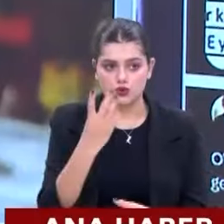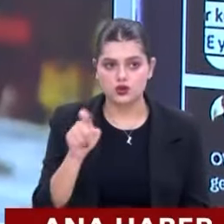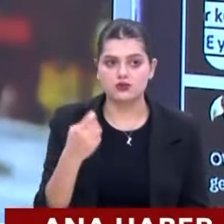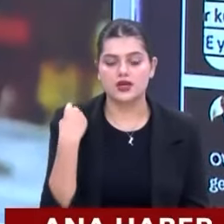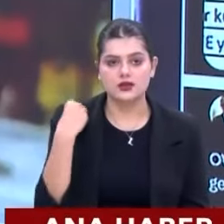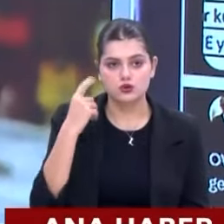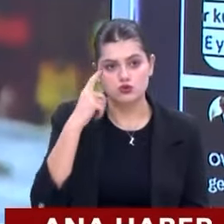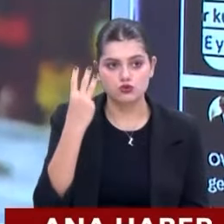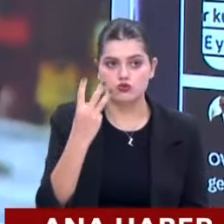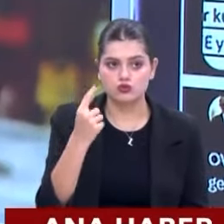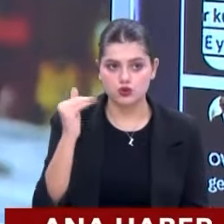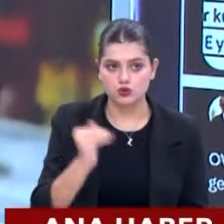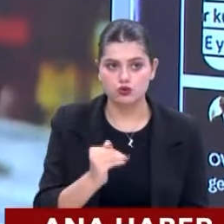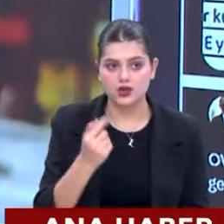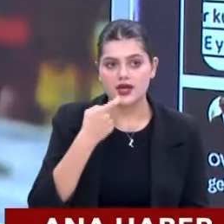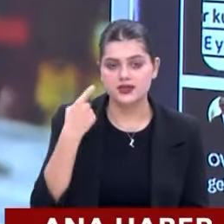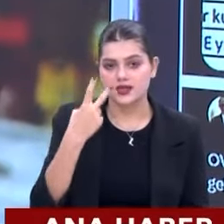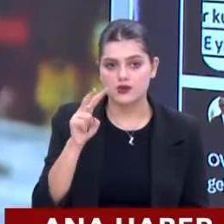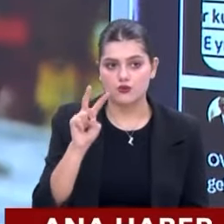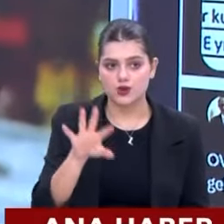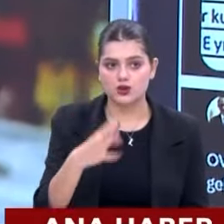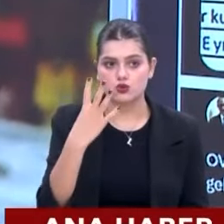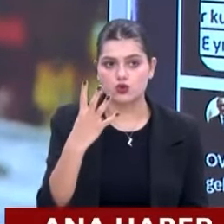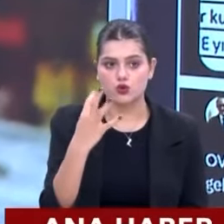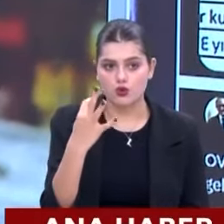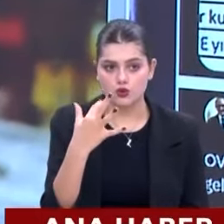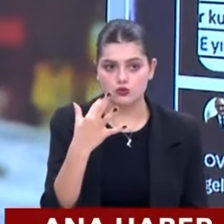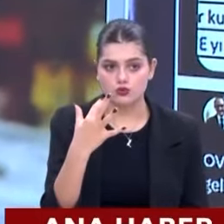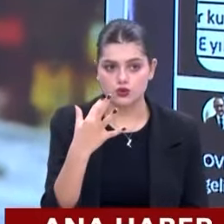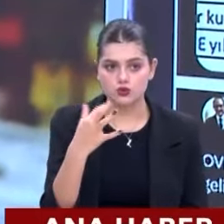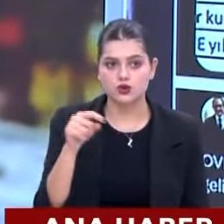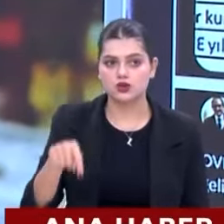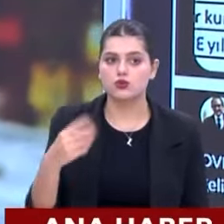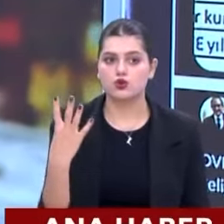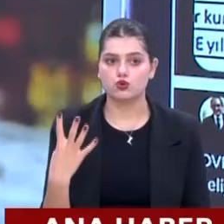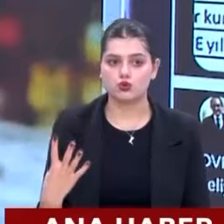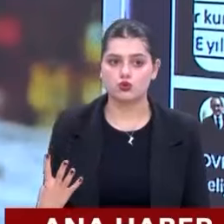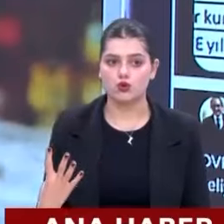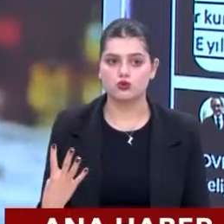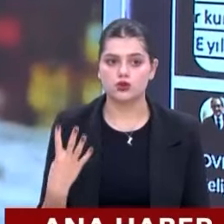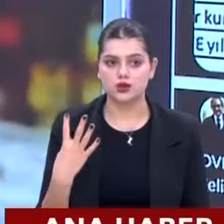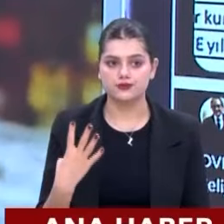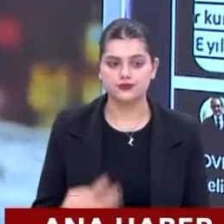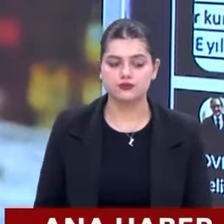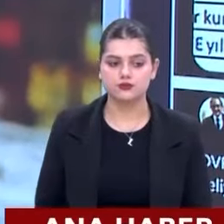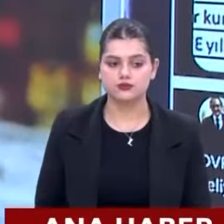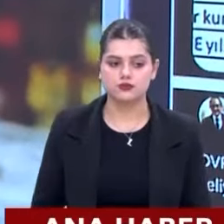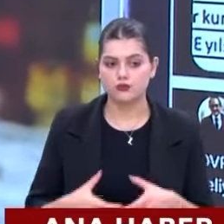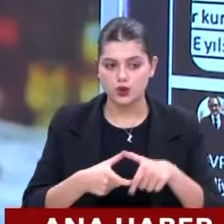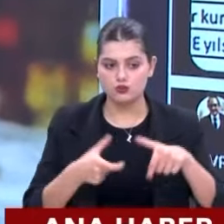Yeni tahmin 3.5'a düştü. 2025 için daha önceki tahminler 4.5'tü, o da 4'e düştü. Yani